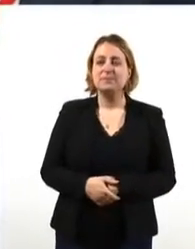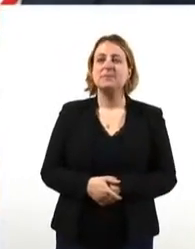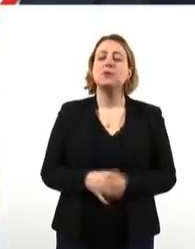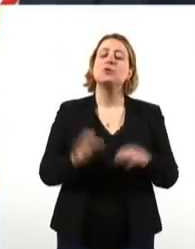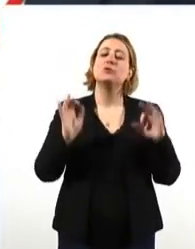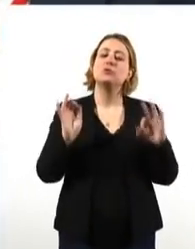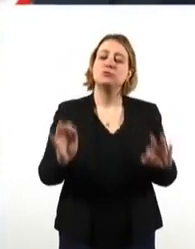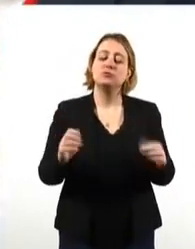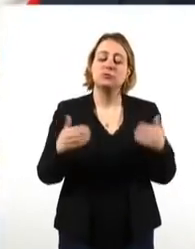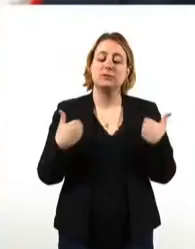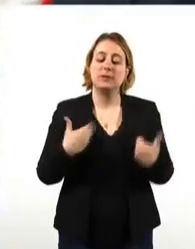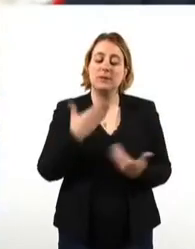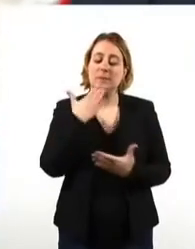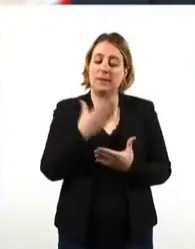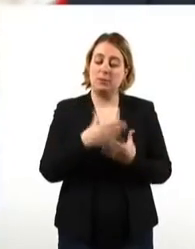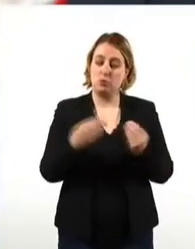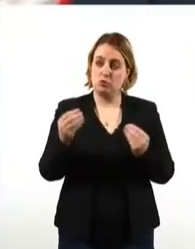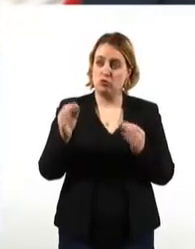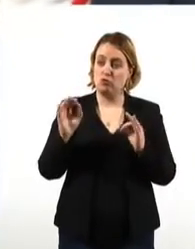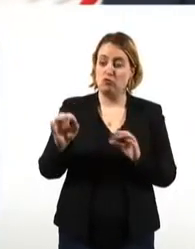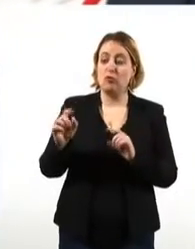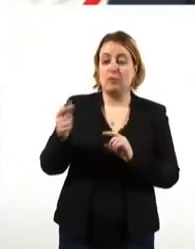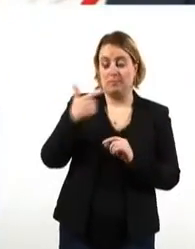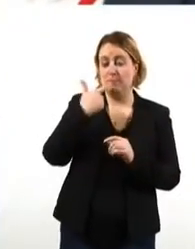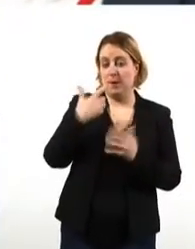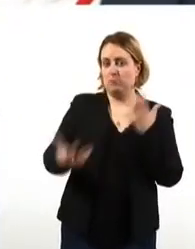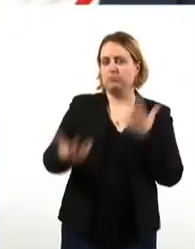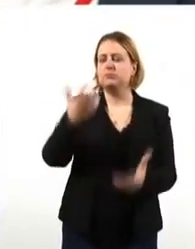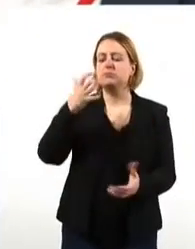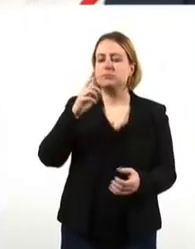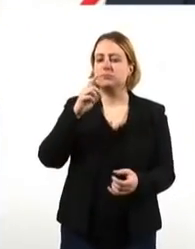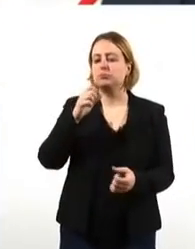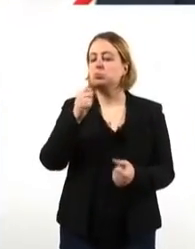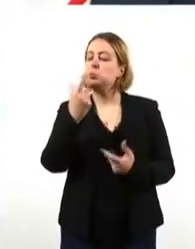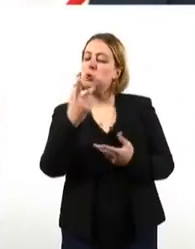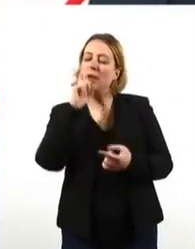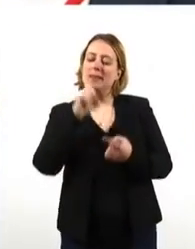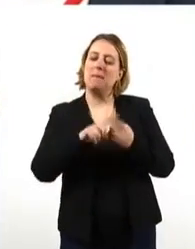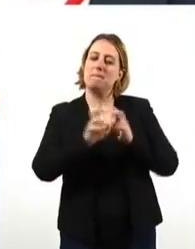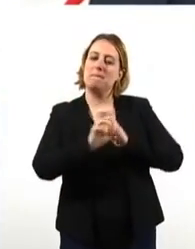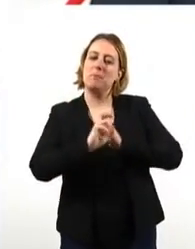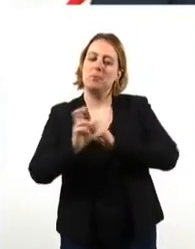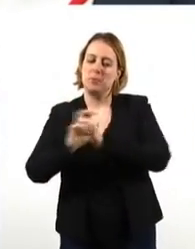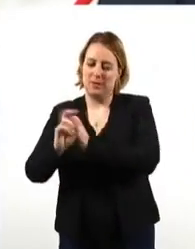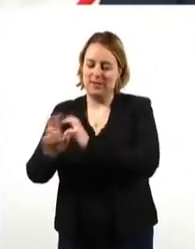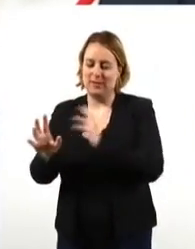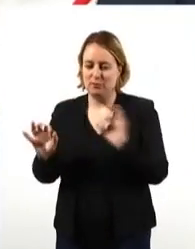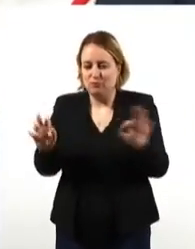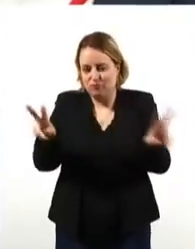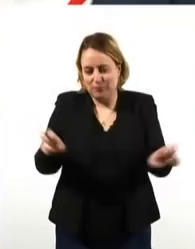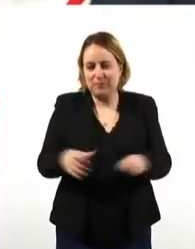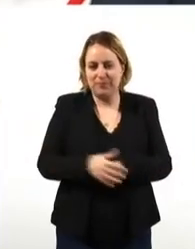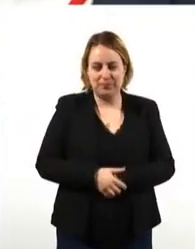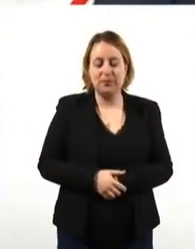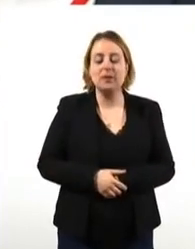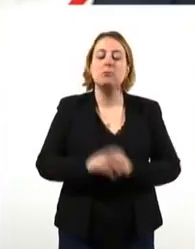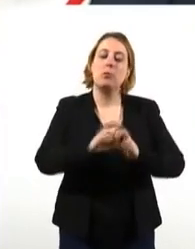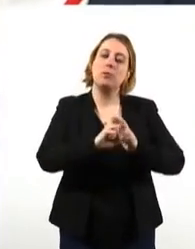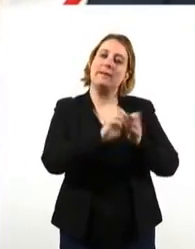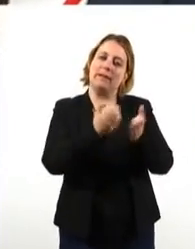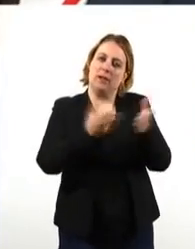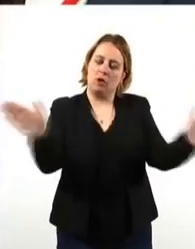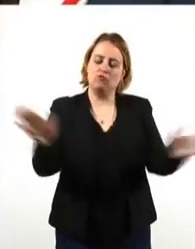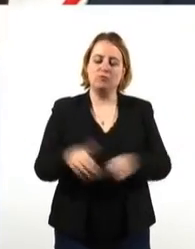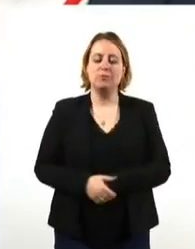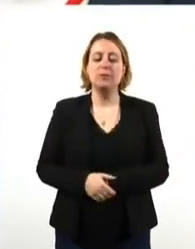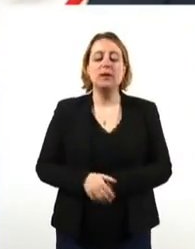Quelques-uns. Merci beaucoup. Vous avez touché du doigt quelques sujets de mobilité, comme on dit maintenant, assez différents. Sur le